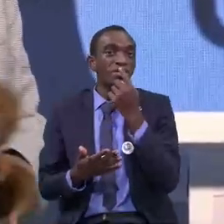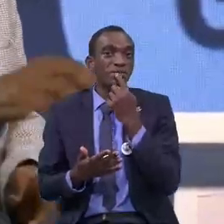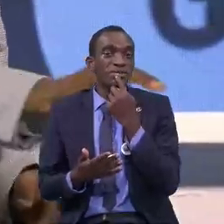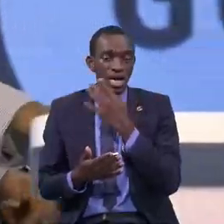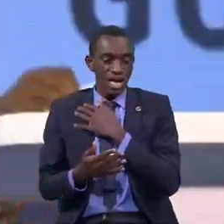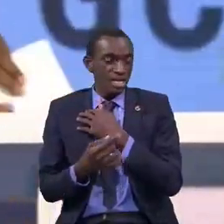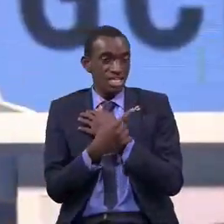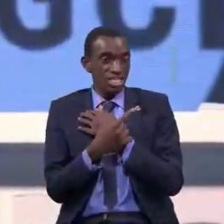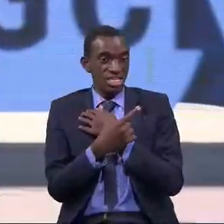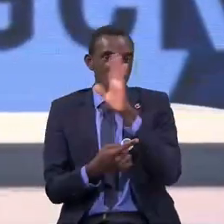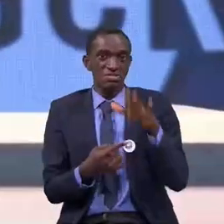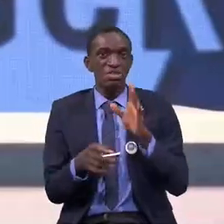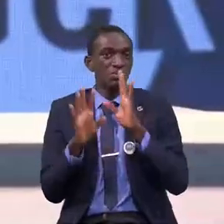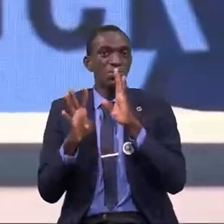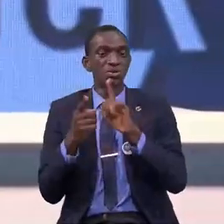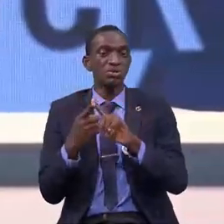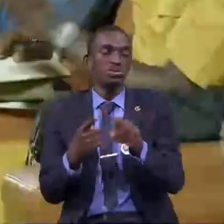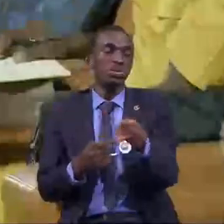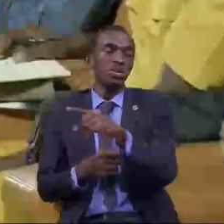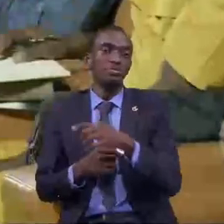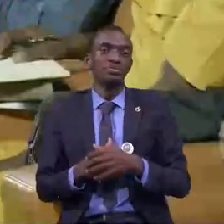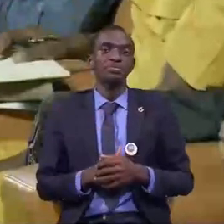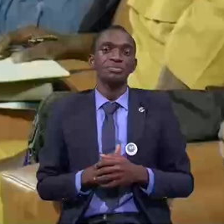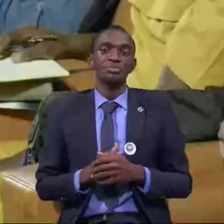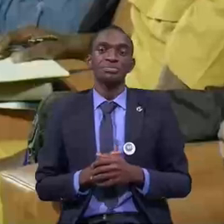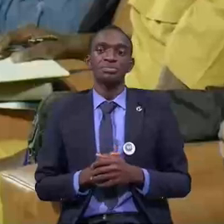J'habite au milieu d'un peuple dont les lèvres sont impures. Je ne peux même pas leur parler.